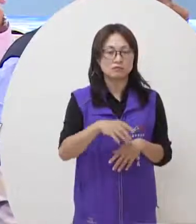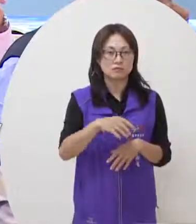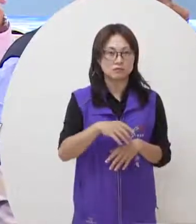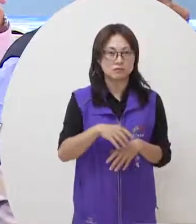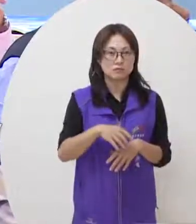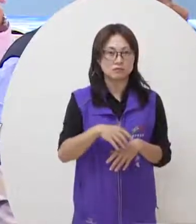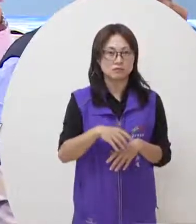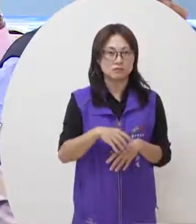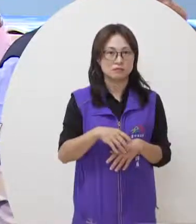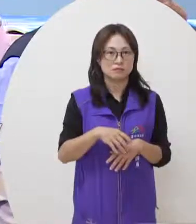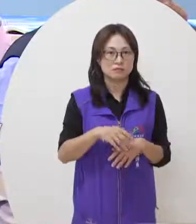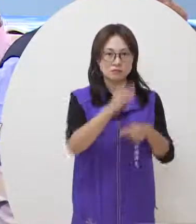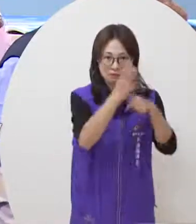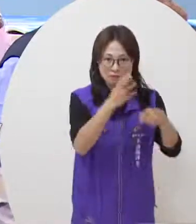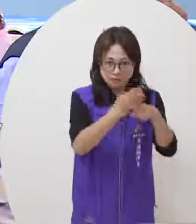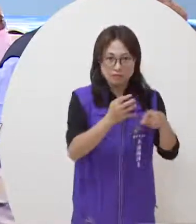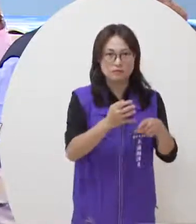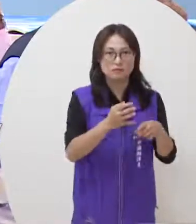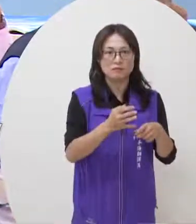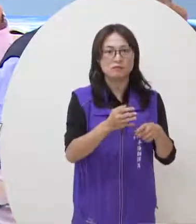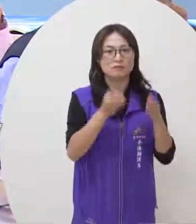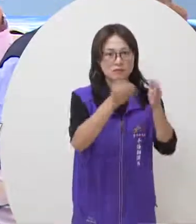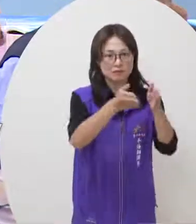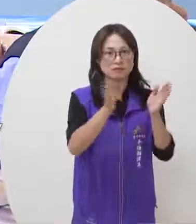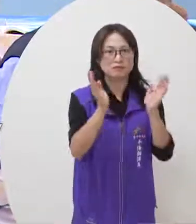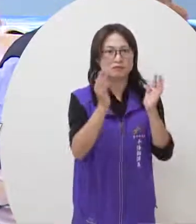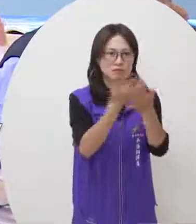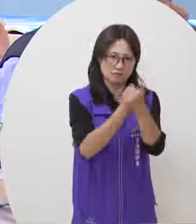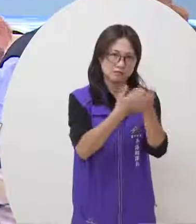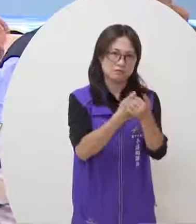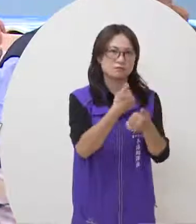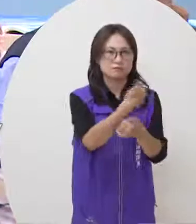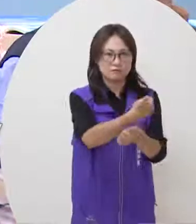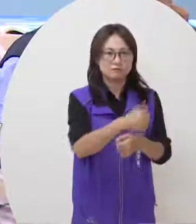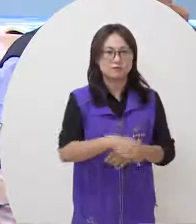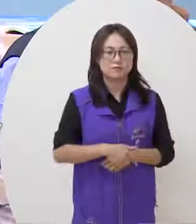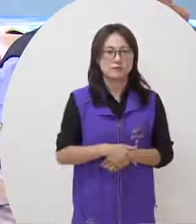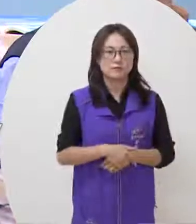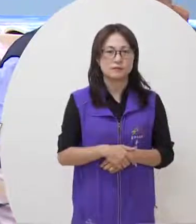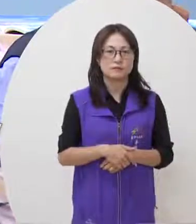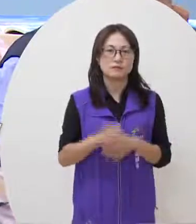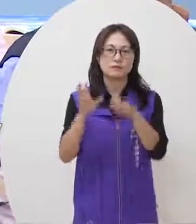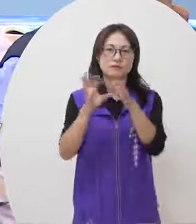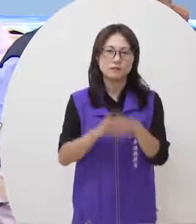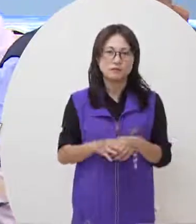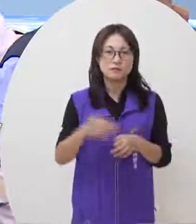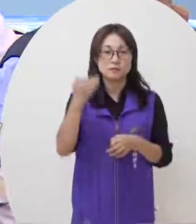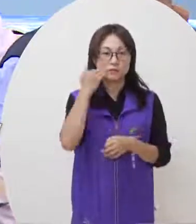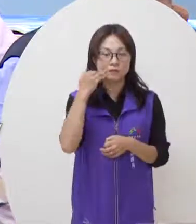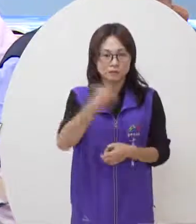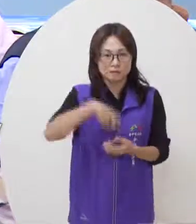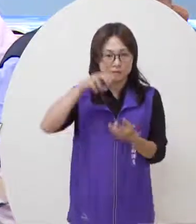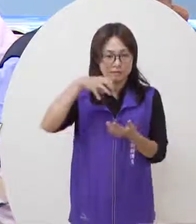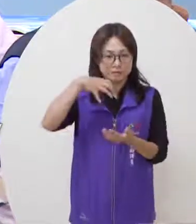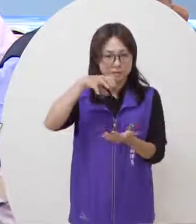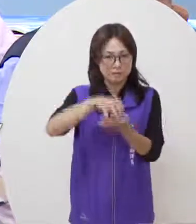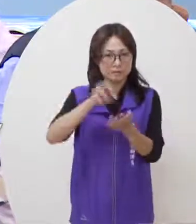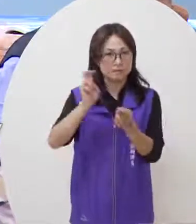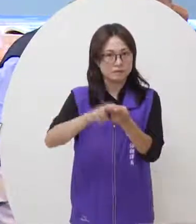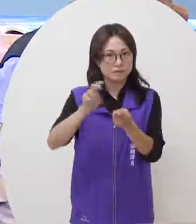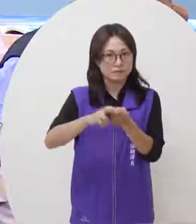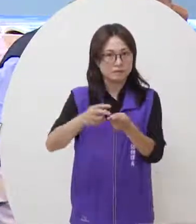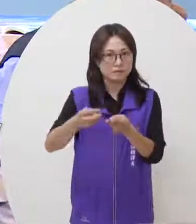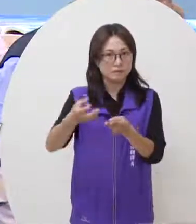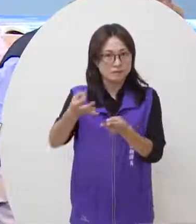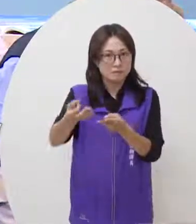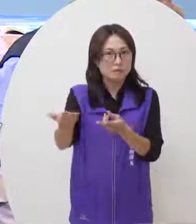信对学生也会很好哈、哦。所以这个收钱，非台中市民收钱哦，我们是非常赞